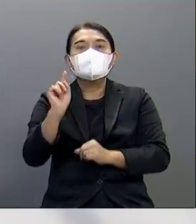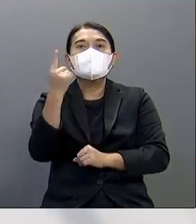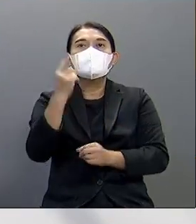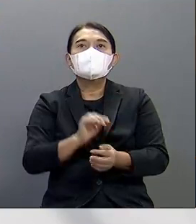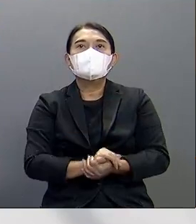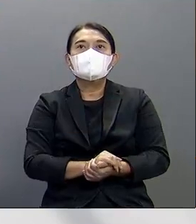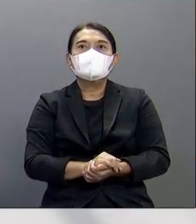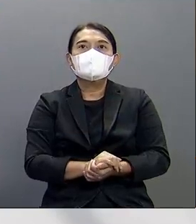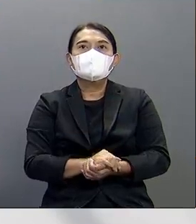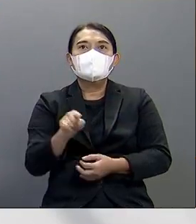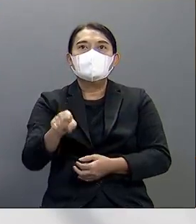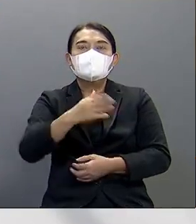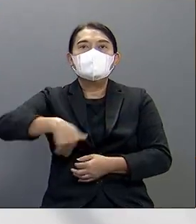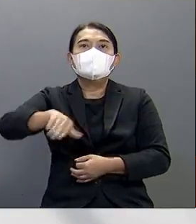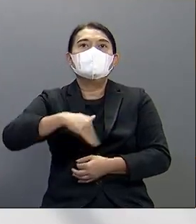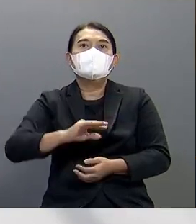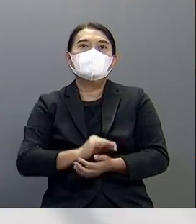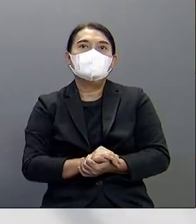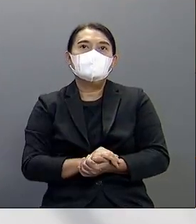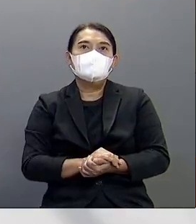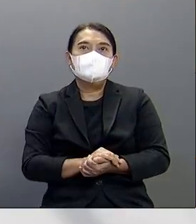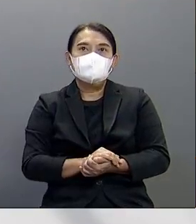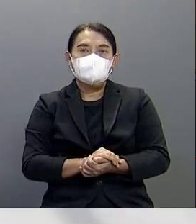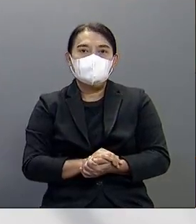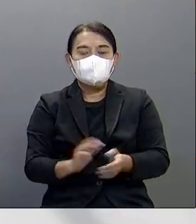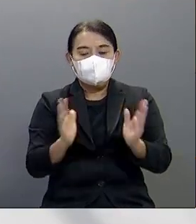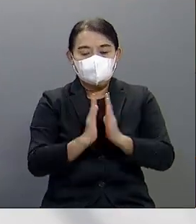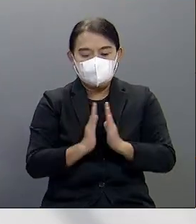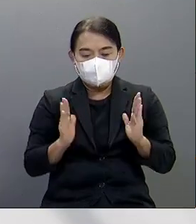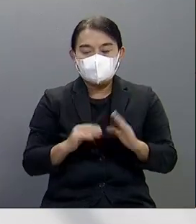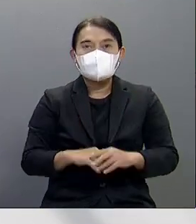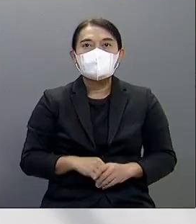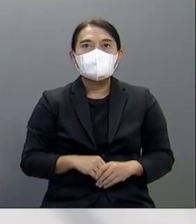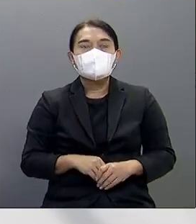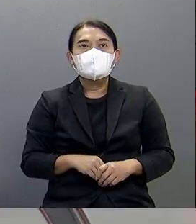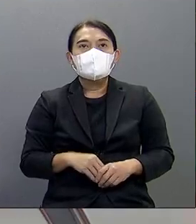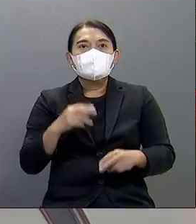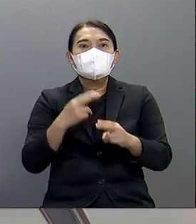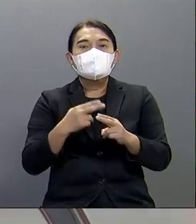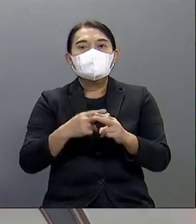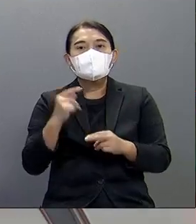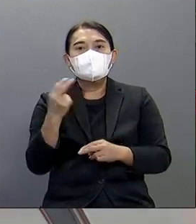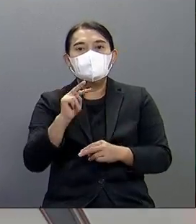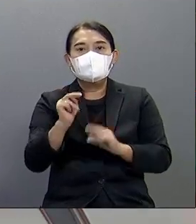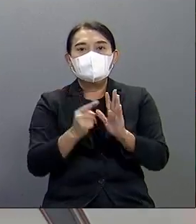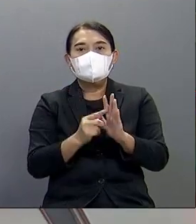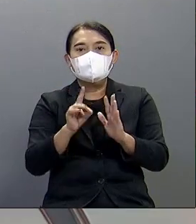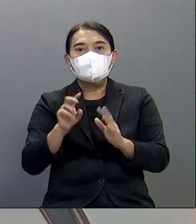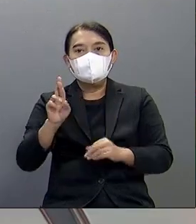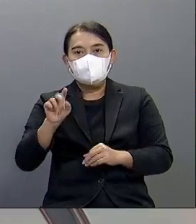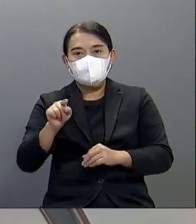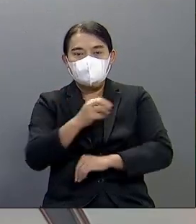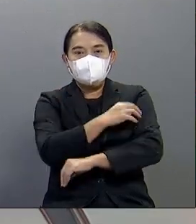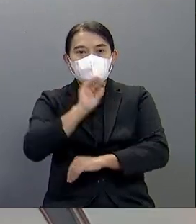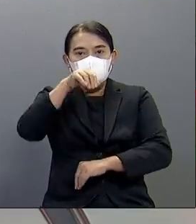อบหนึ่งทุกต้นเลยครับ ค่ะเอาละค่ะขอบคุณมากนะคะคุณธนาดรพุทธรักษ์นะคะนายกเทศมนตรีเทศบา